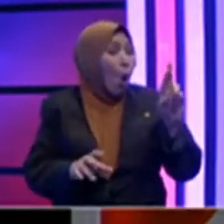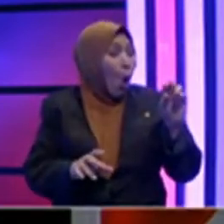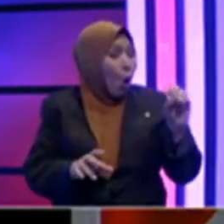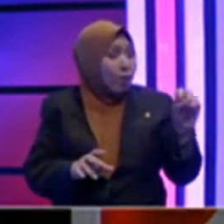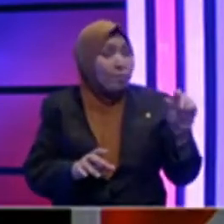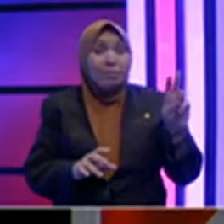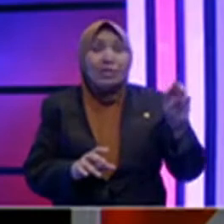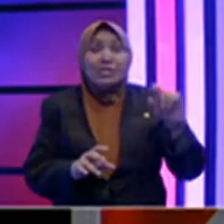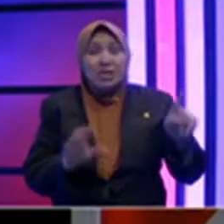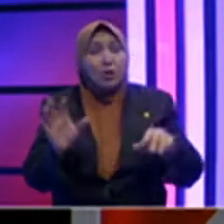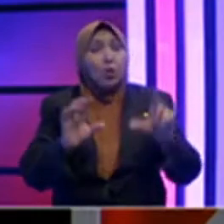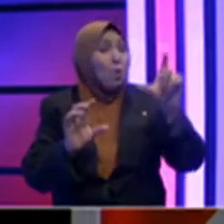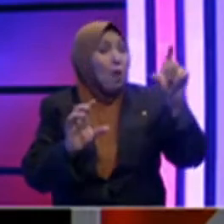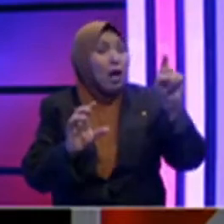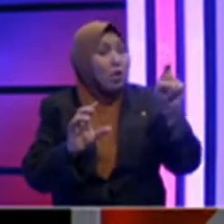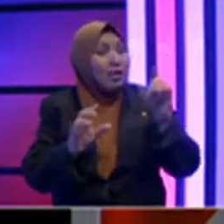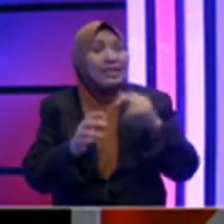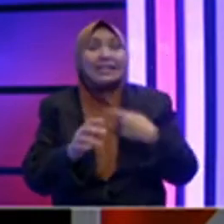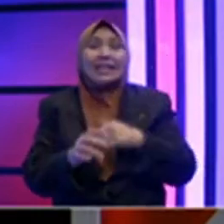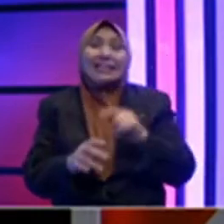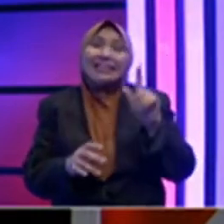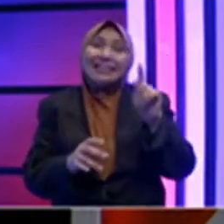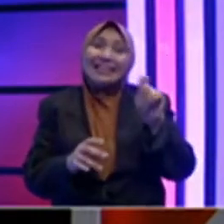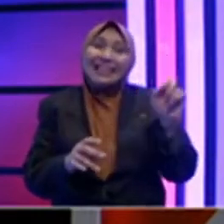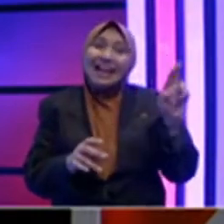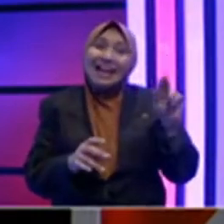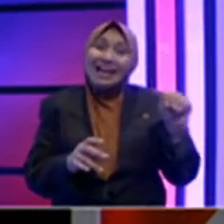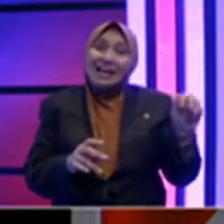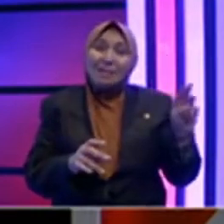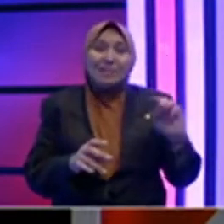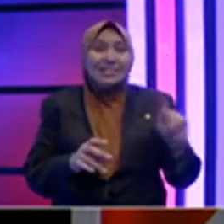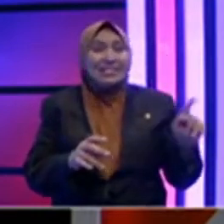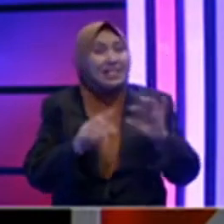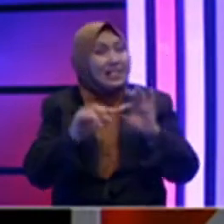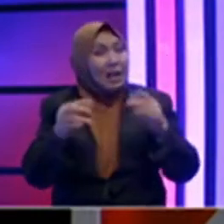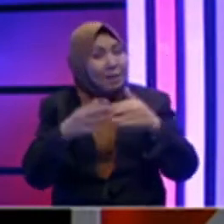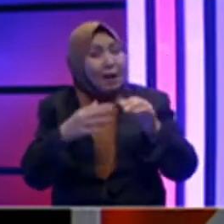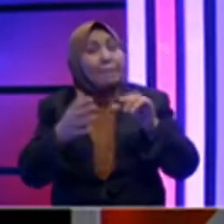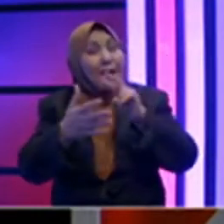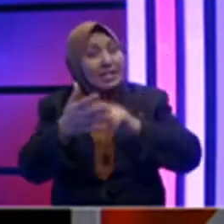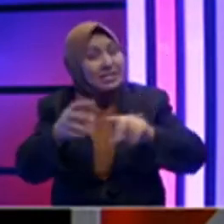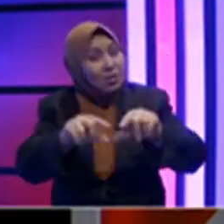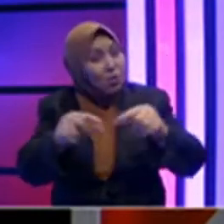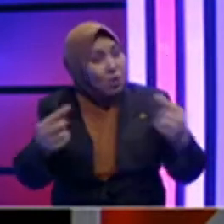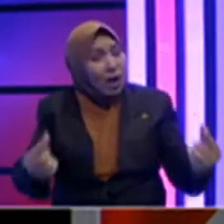tebal road tapi kita sebut Tarmizi ukuran